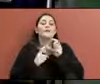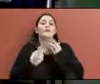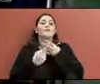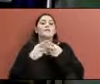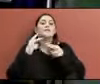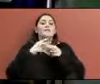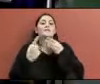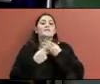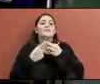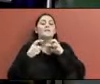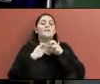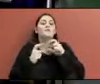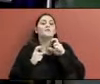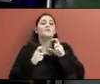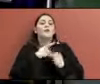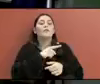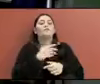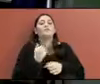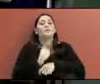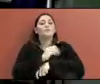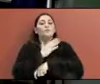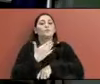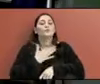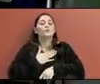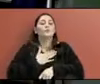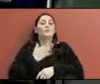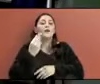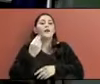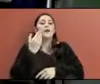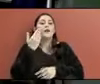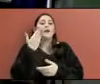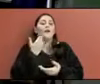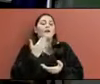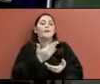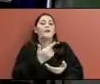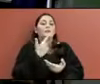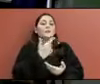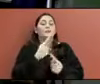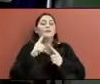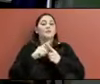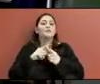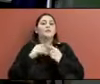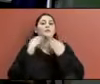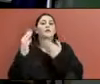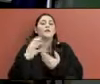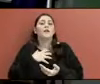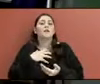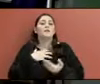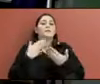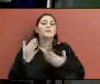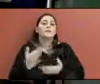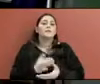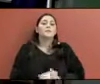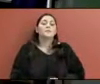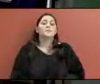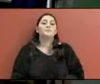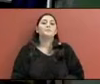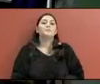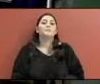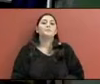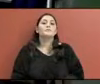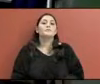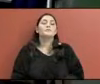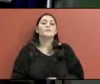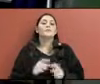Sezer Ceyhan'la gurur duyuyorum. İyi yayınlar diliyorum demiş. Teşekkür ediyoruz kendisine. Serpil